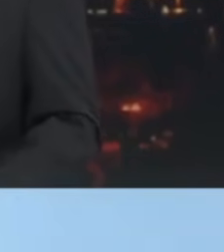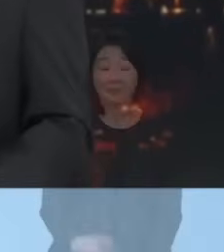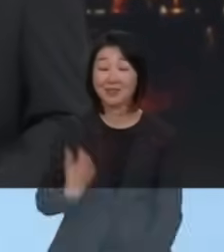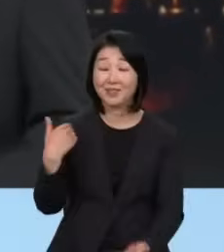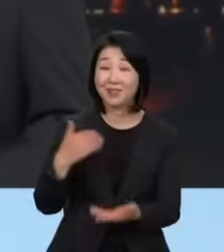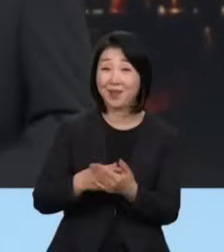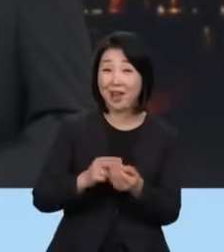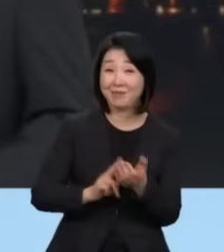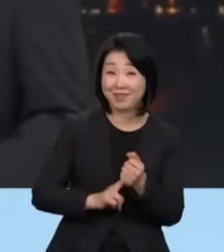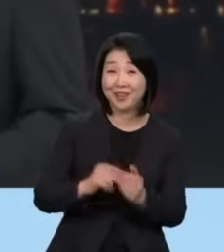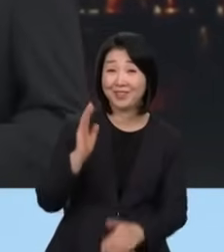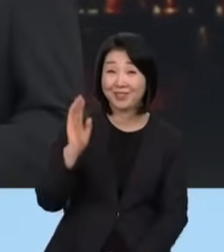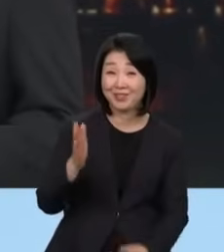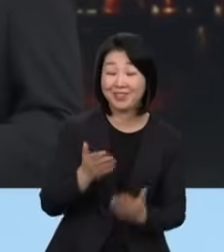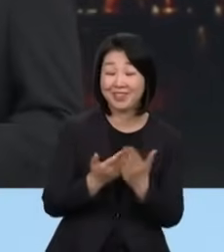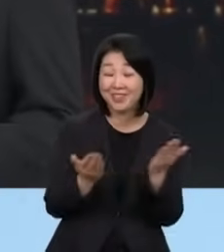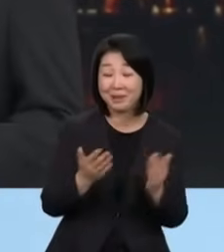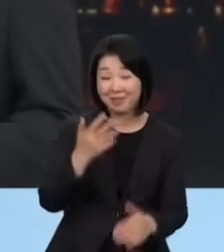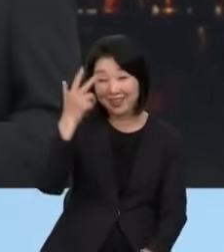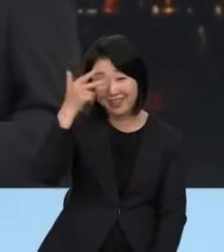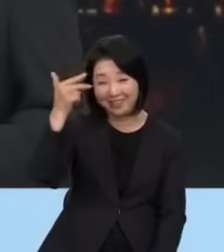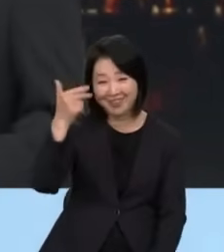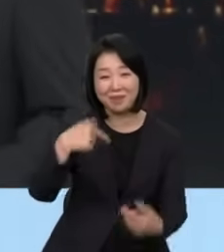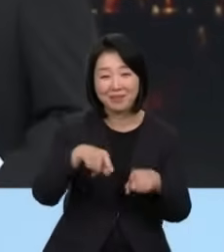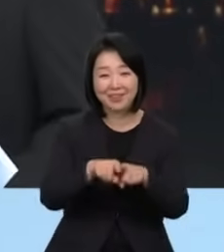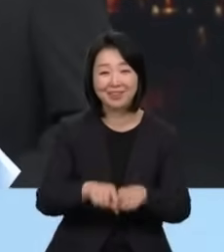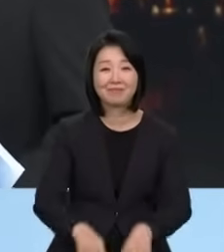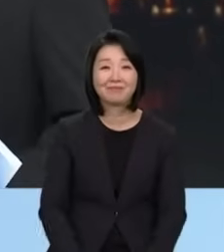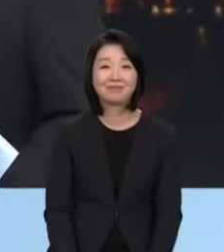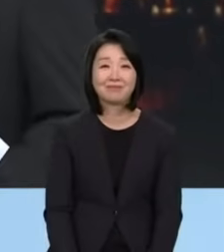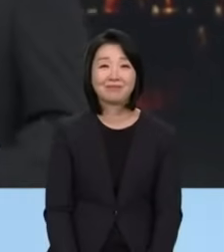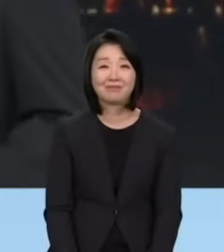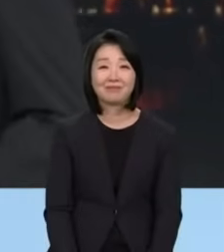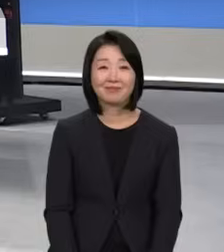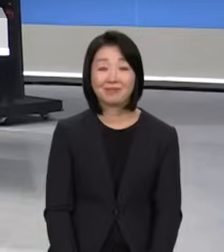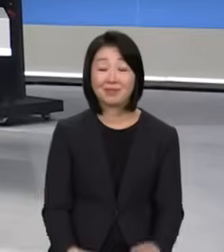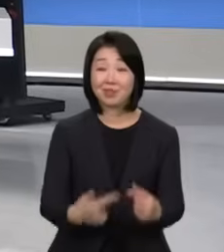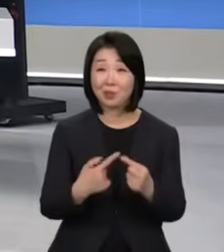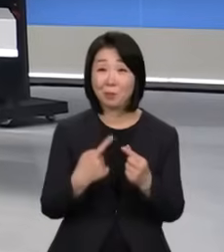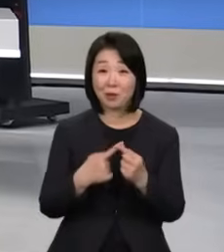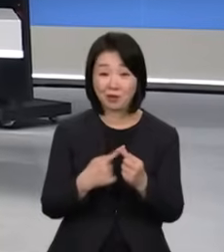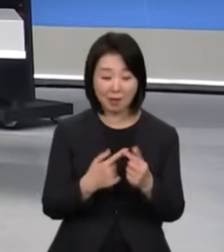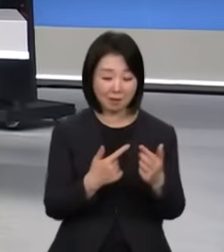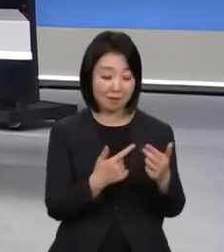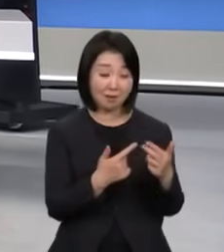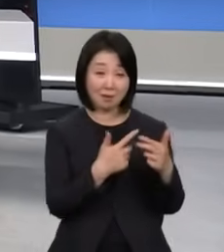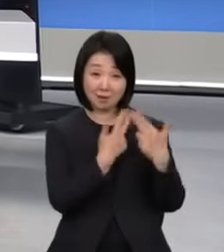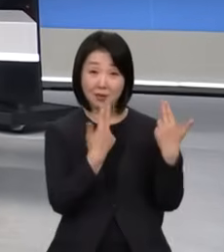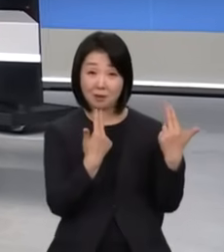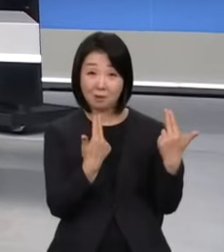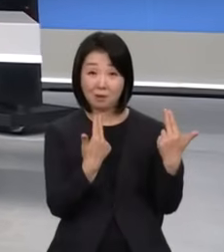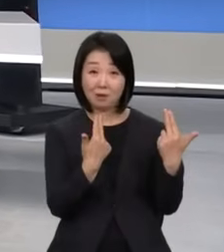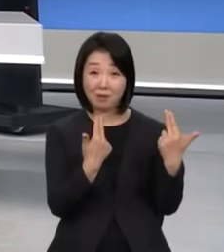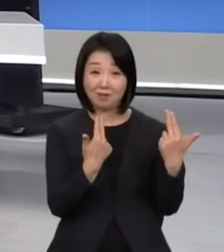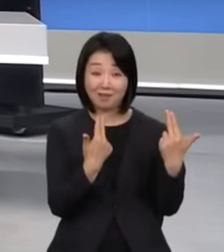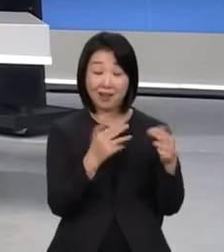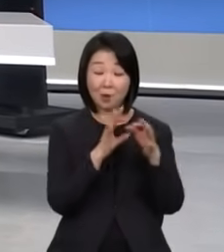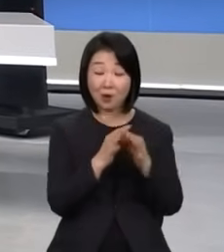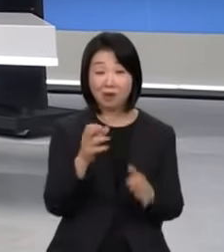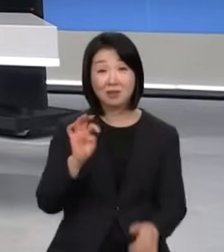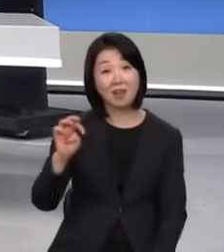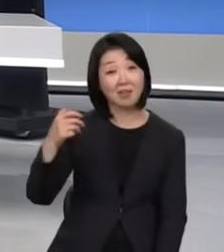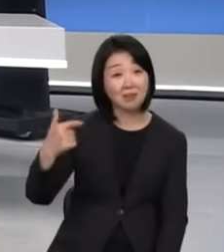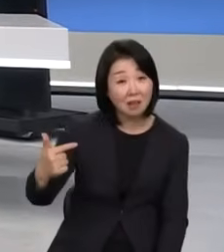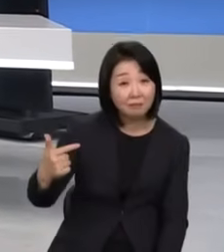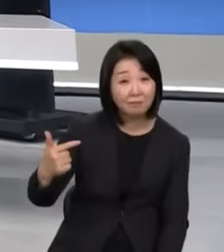네, 돌비 뉴스 시작합니다. 이성대 기자 나와 있습니다. 첫 번째 볼까요? 자, 첫 번째 이슈입니다. 이재명의 예찬이라고 잡아봤습니다. 네.